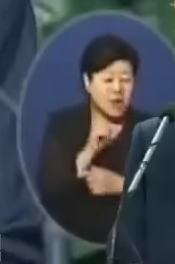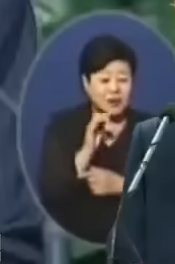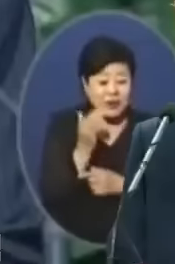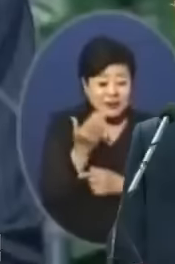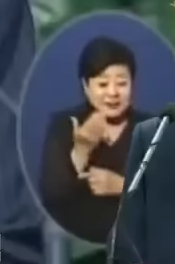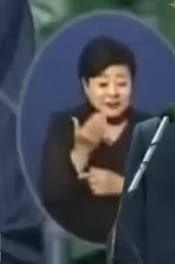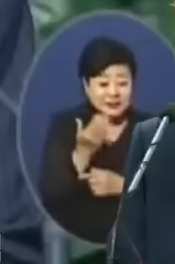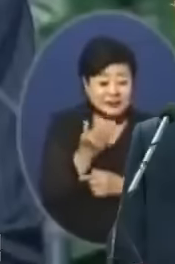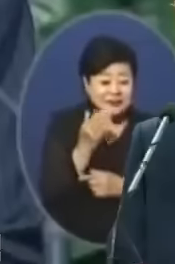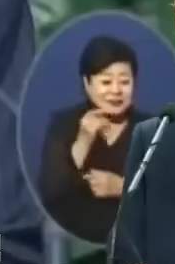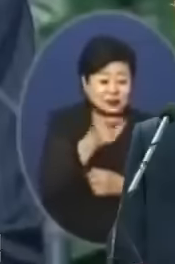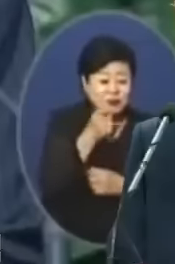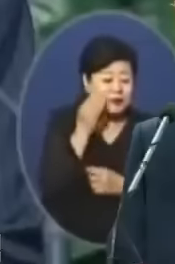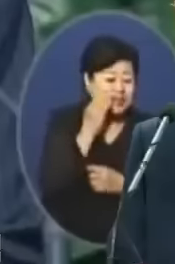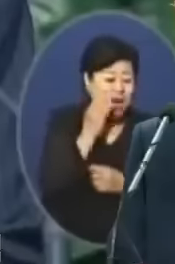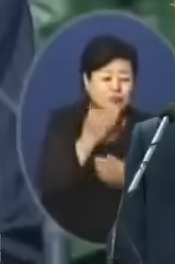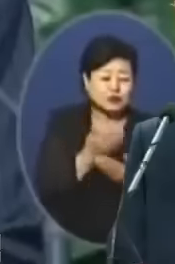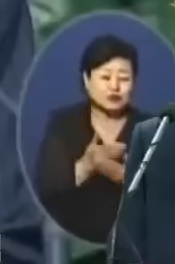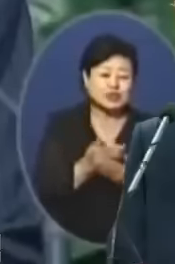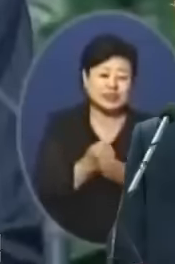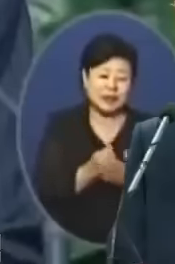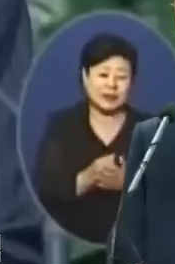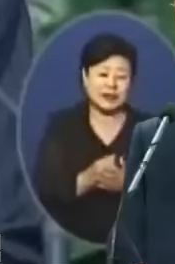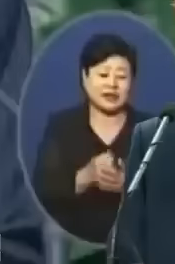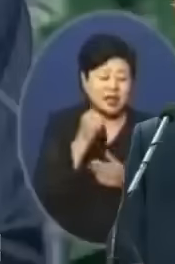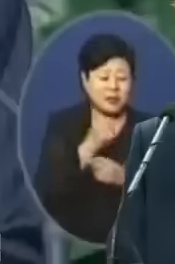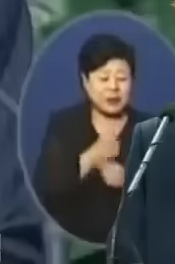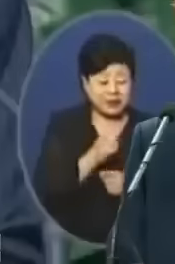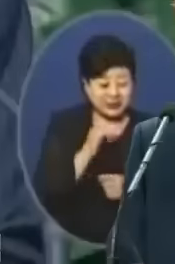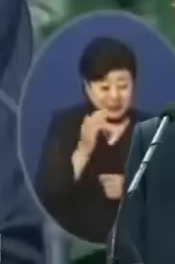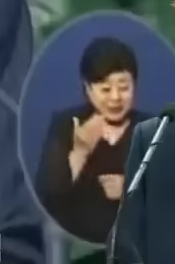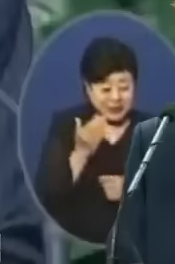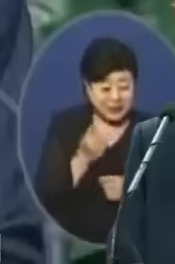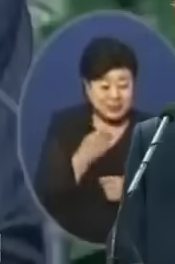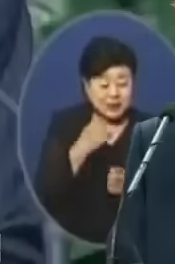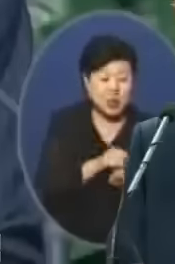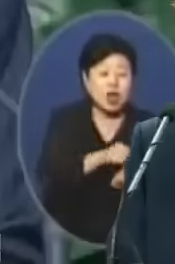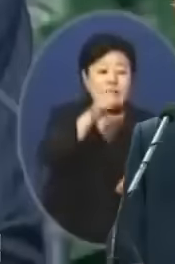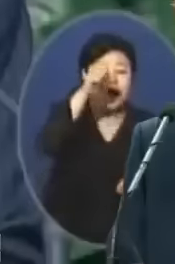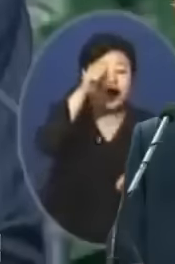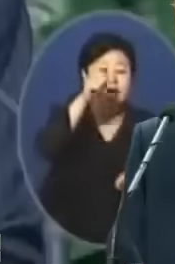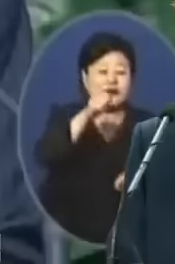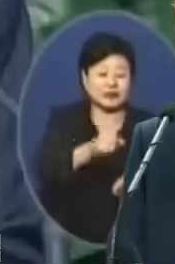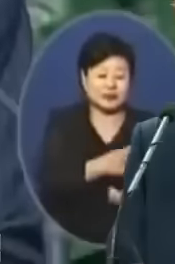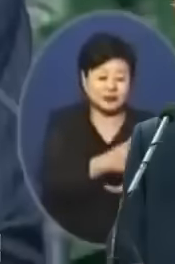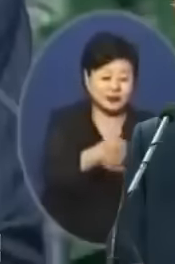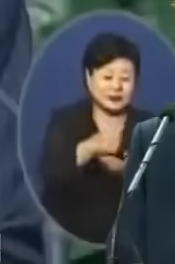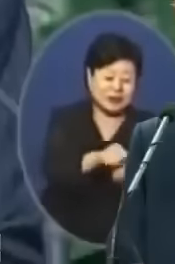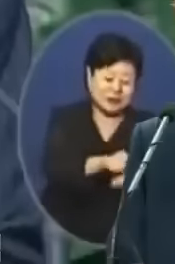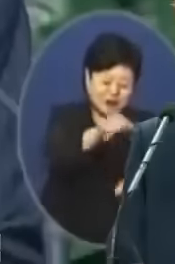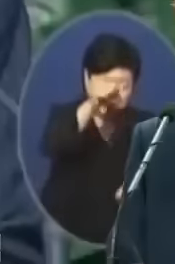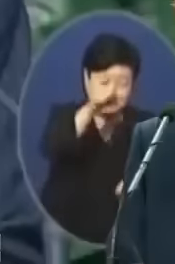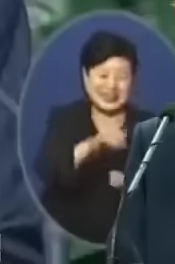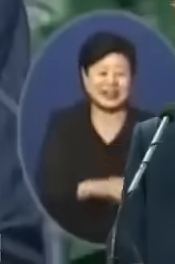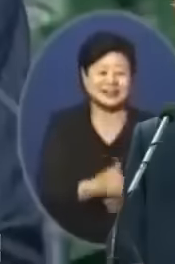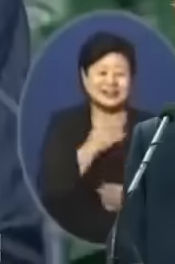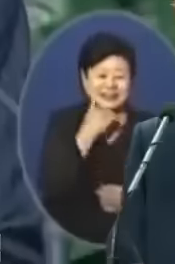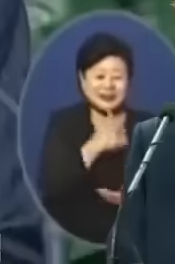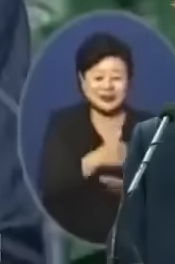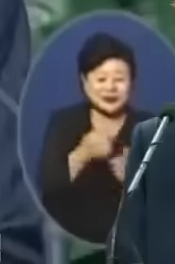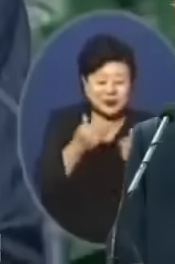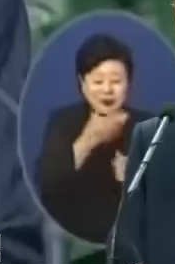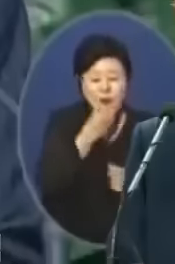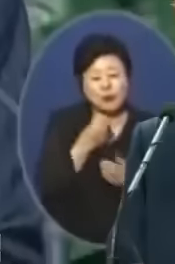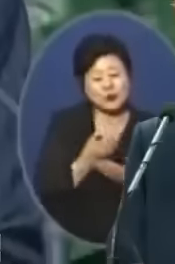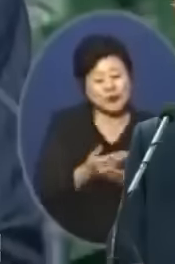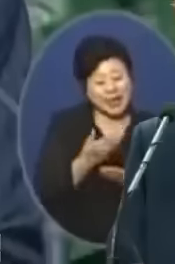있는 수분과 양분을 주시기 때문에 나는 열매맺습니다. 입을 넓게 열고 주님 내가 입을 넓게 열고 기다립니다. 주님께서